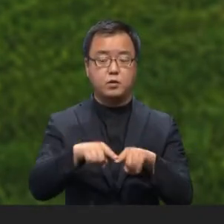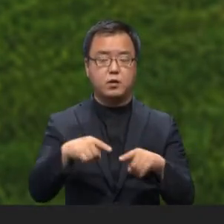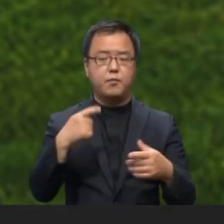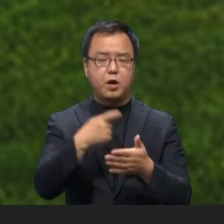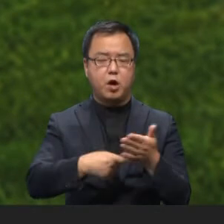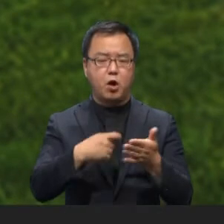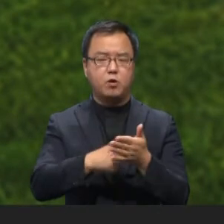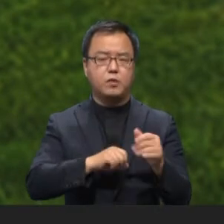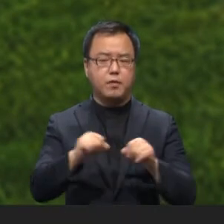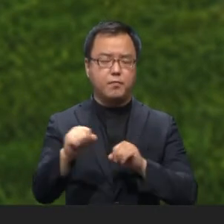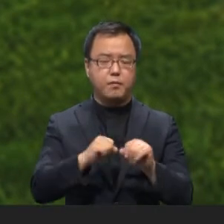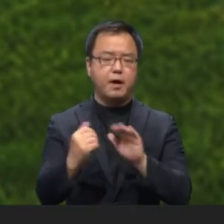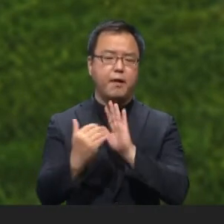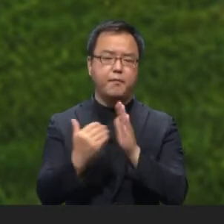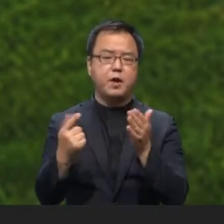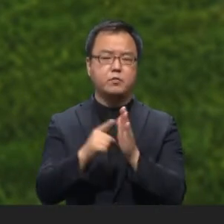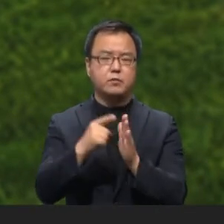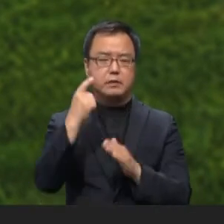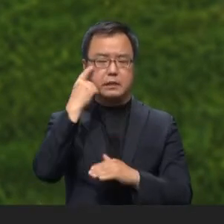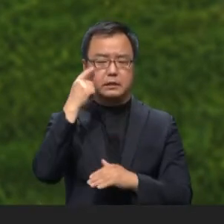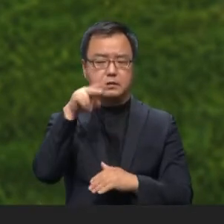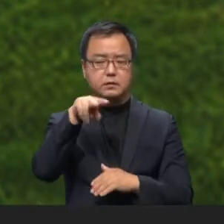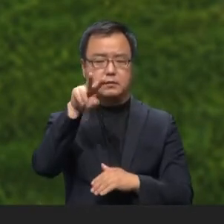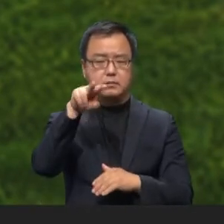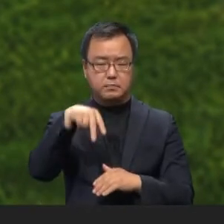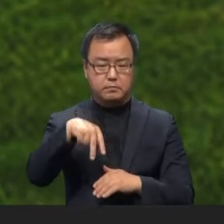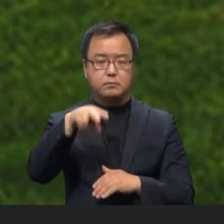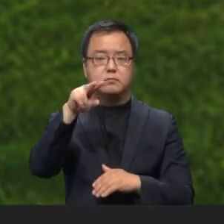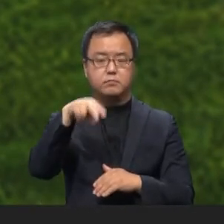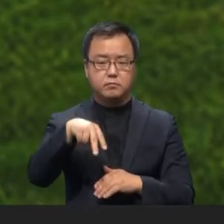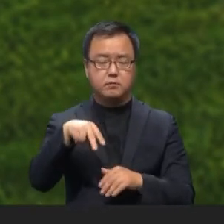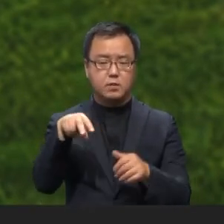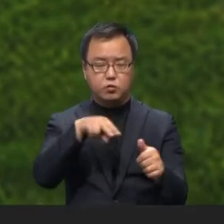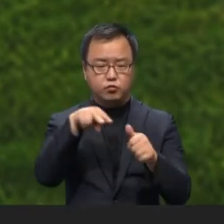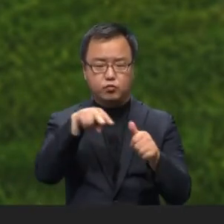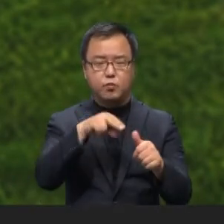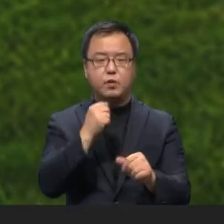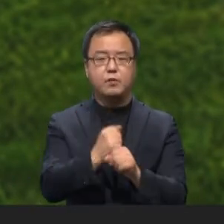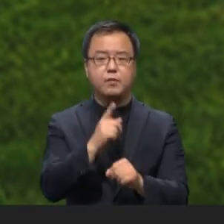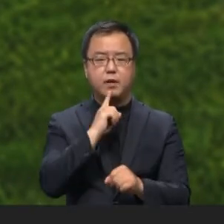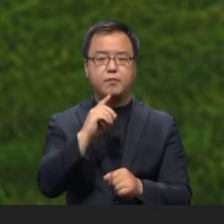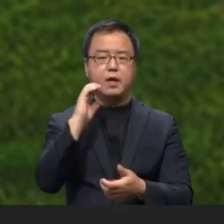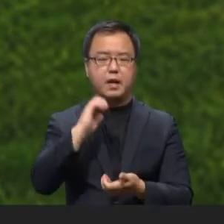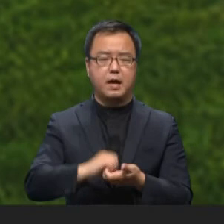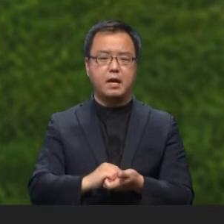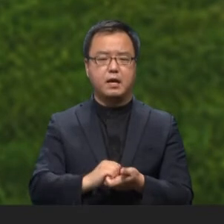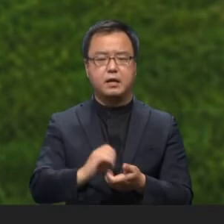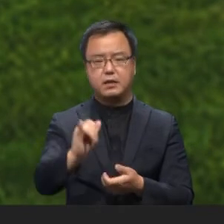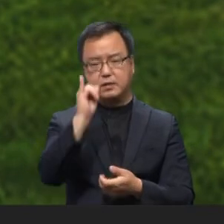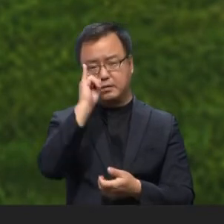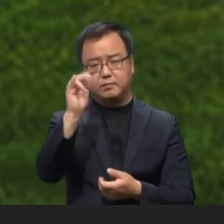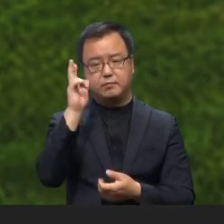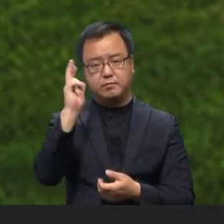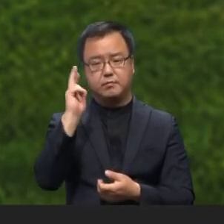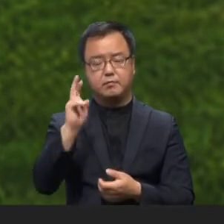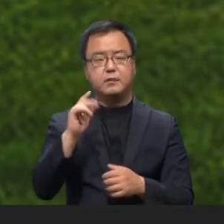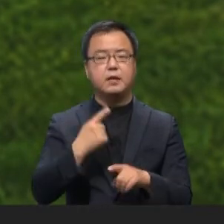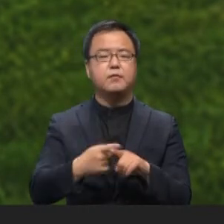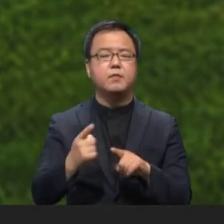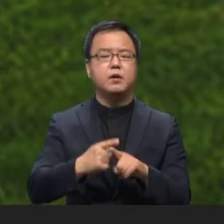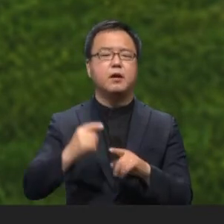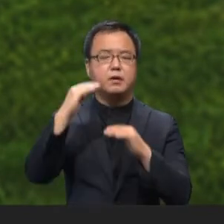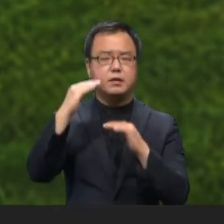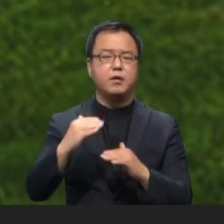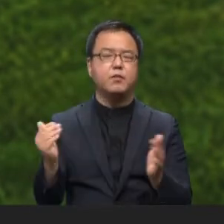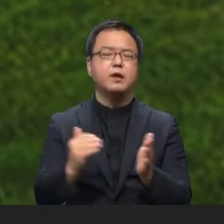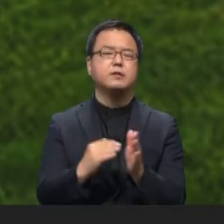학생들이 시설이 추적한 기술까지 개발되고 있다고 합니다 예 그래도 한 개는 뚜렷하지 줘 그렇죠 네 그래서 이 평가에 내용 자체를